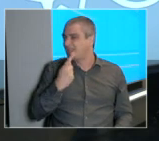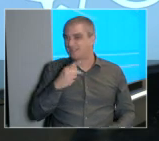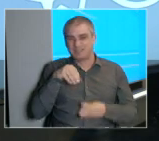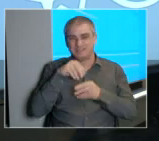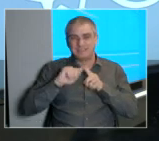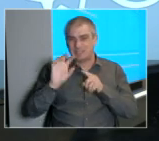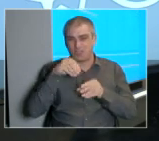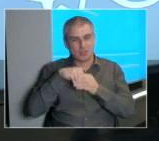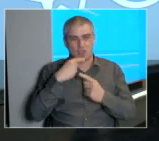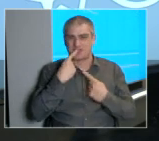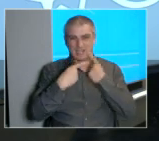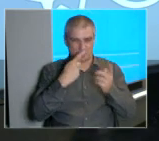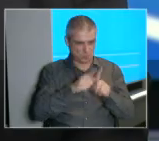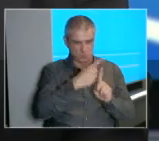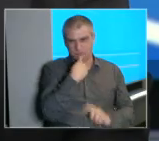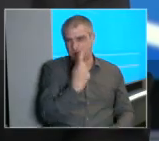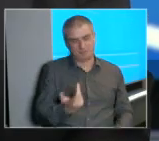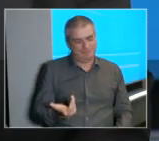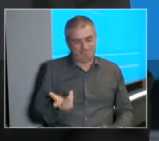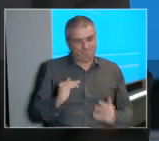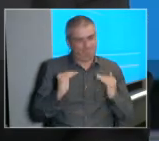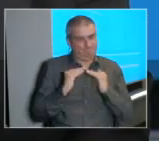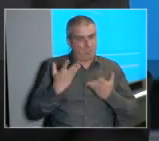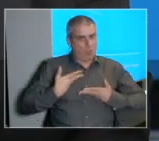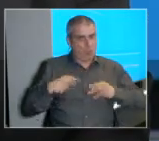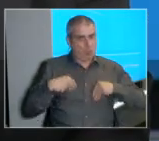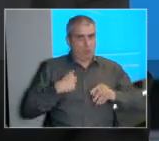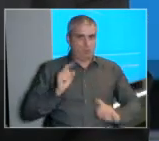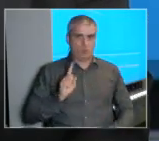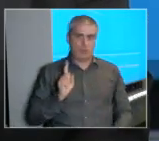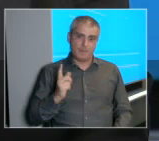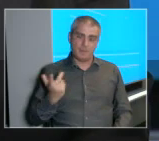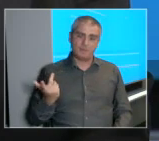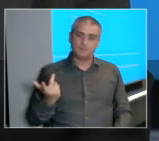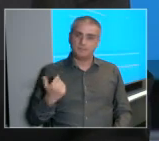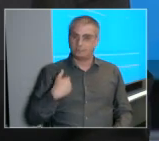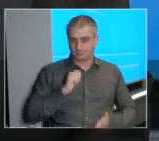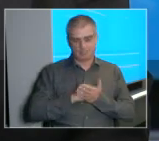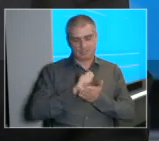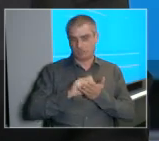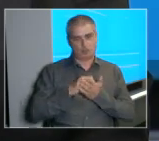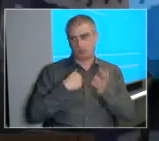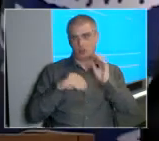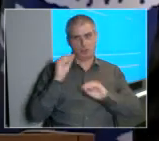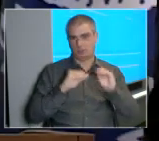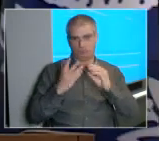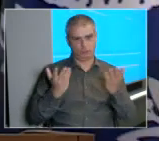הזה, הכינויים האלה, כפי שאתה ציינת, הם לא מקובלים עליי. אני כעיתונאי לא הייתי